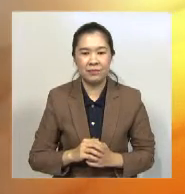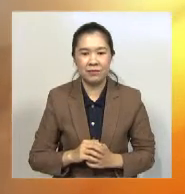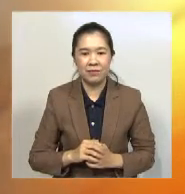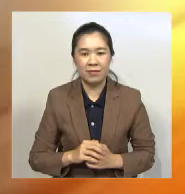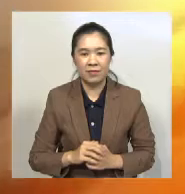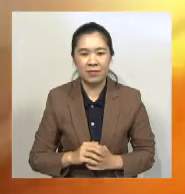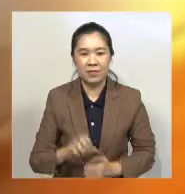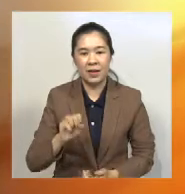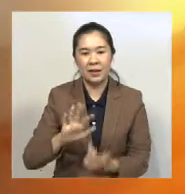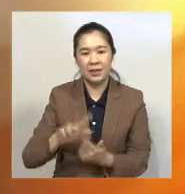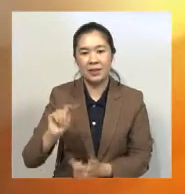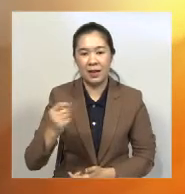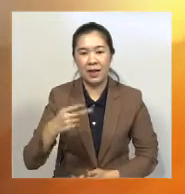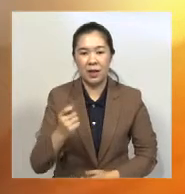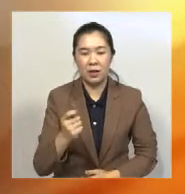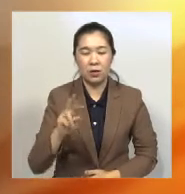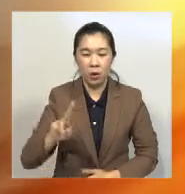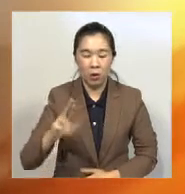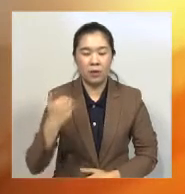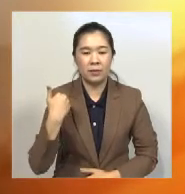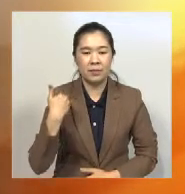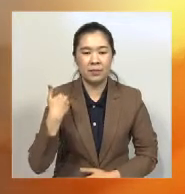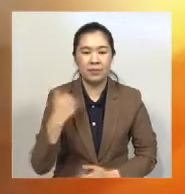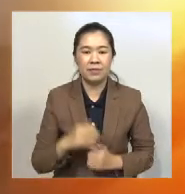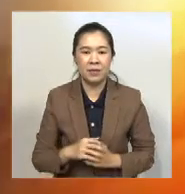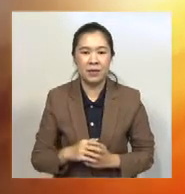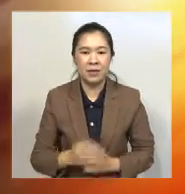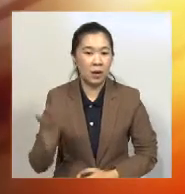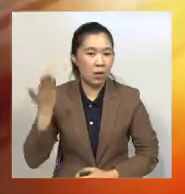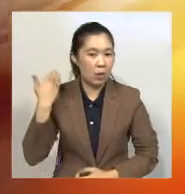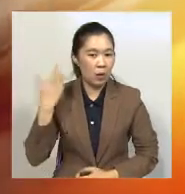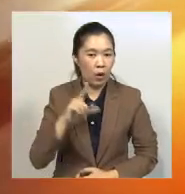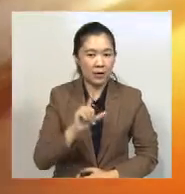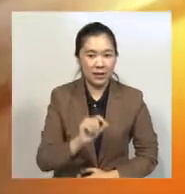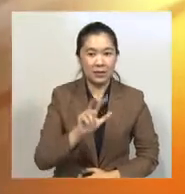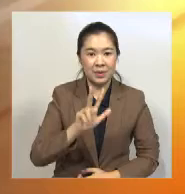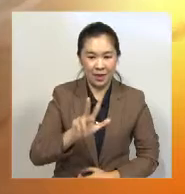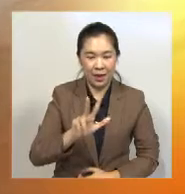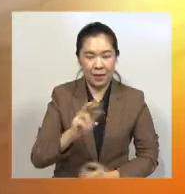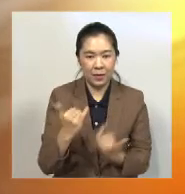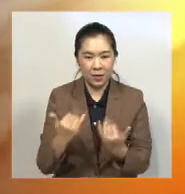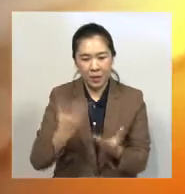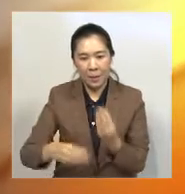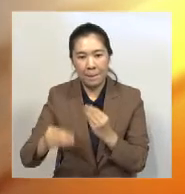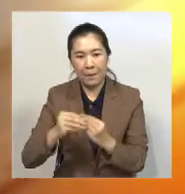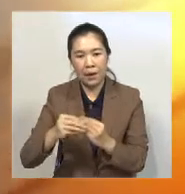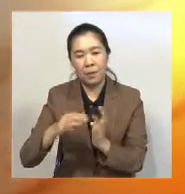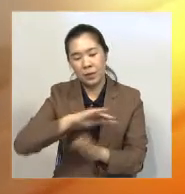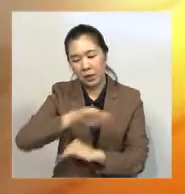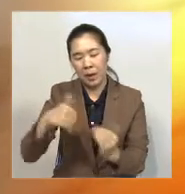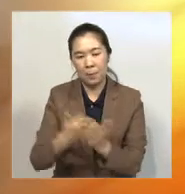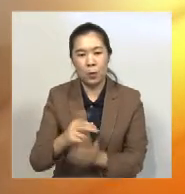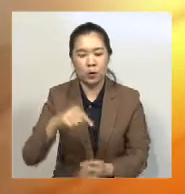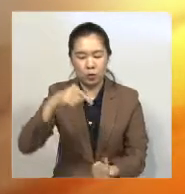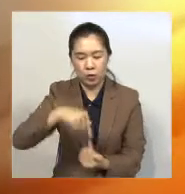ออกแยกสาทรขาเข้าขาออกและเมื่อรวมกับของเดิมอีก23จุดก็จะมีทั้งหมด30จุด